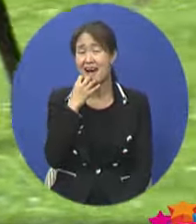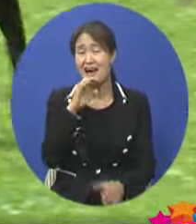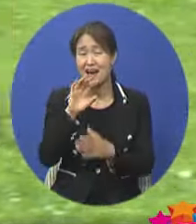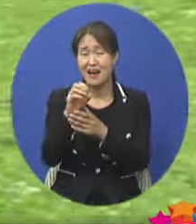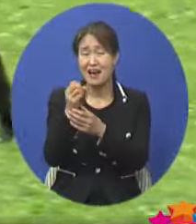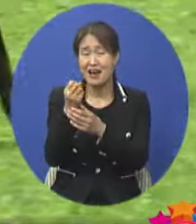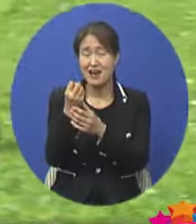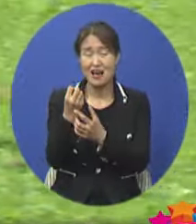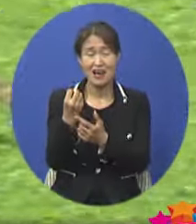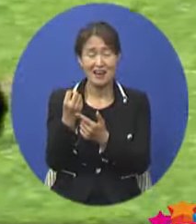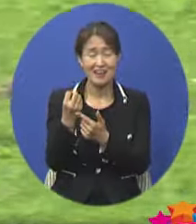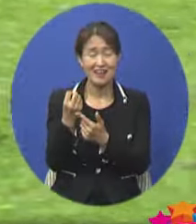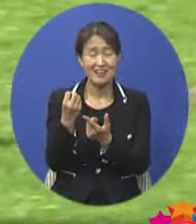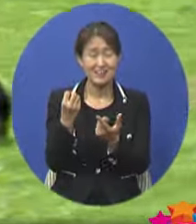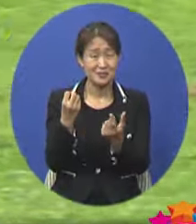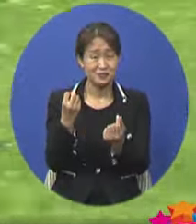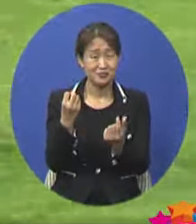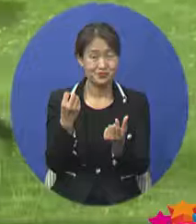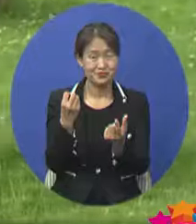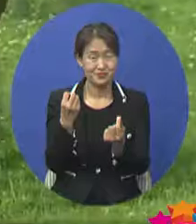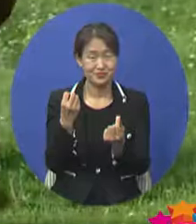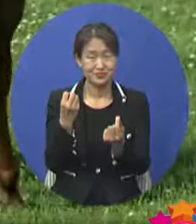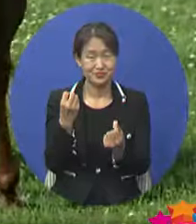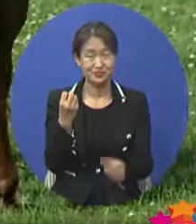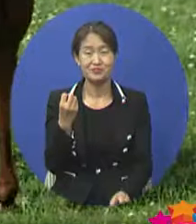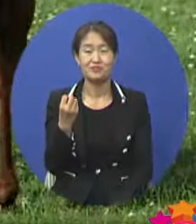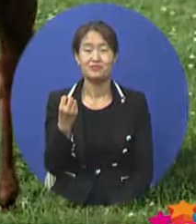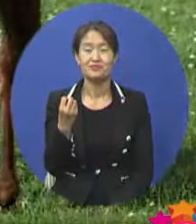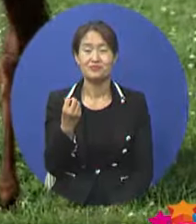빨간 눈 그말